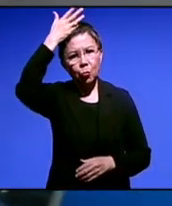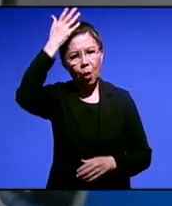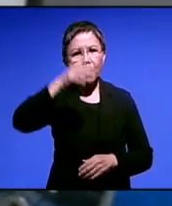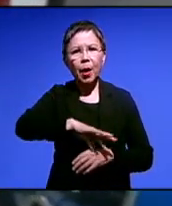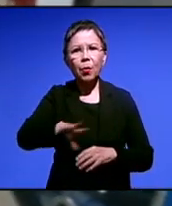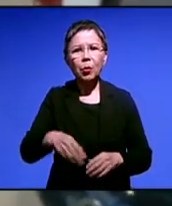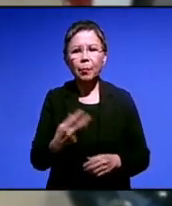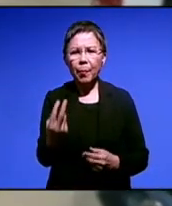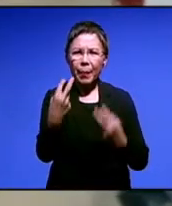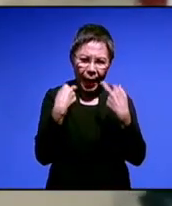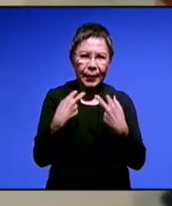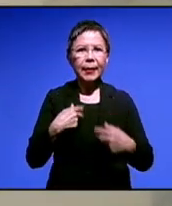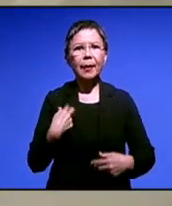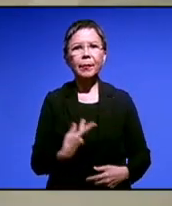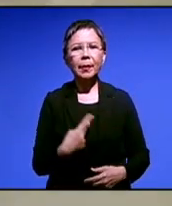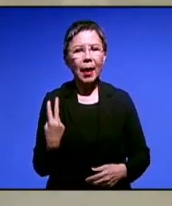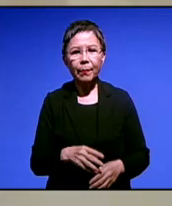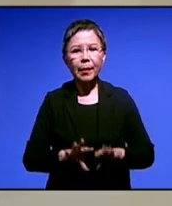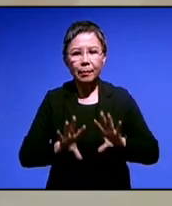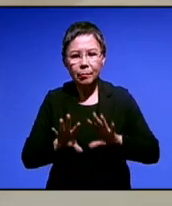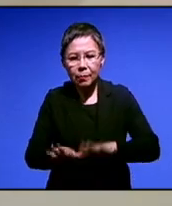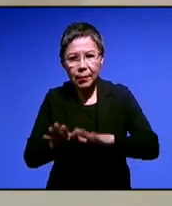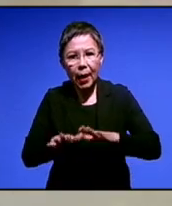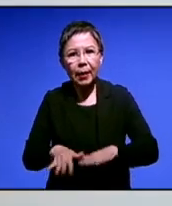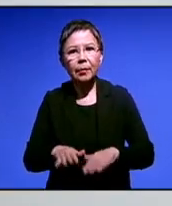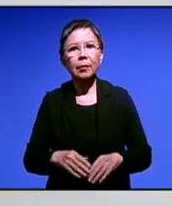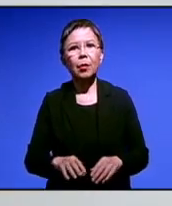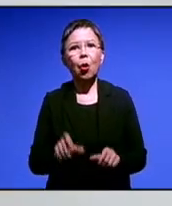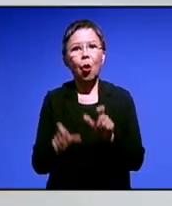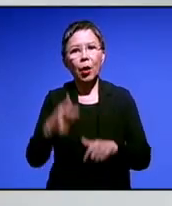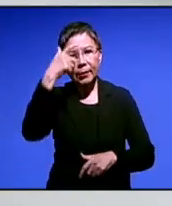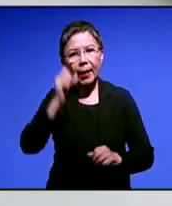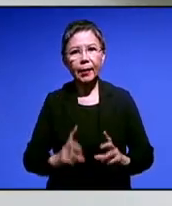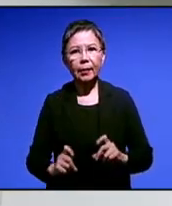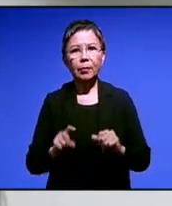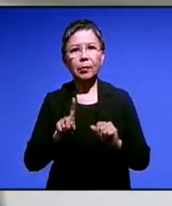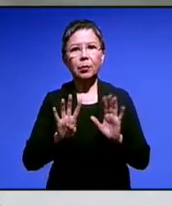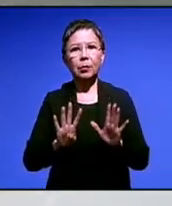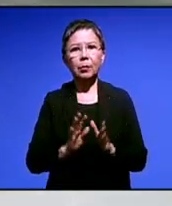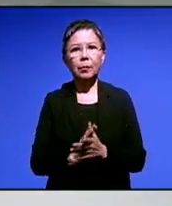medis diperhatikan selama bekerja menangani pasien covert Nike Hai kalau